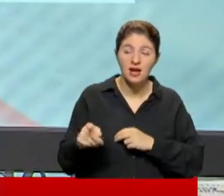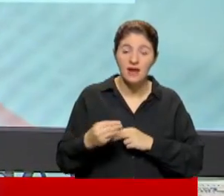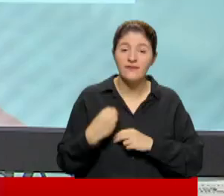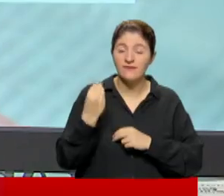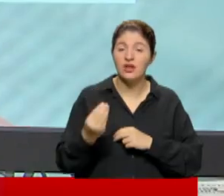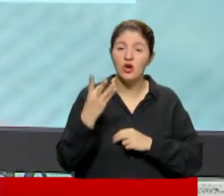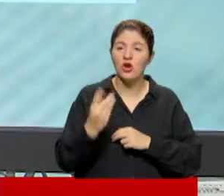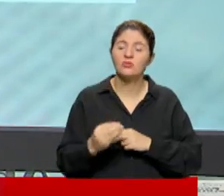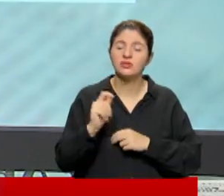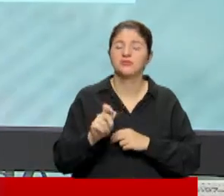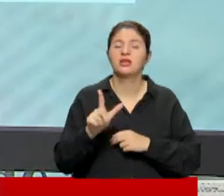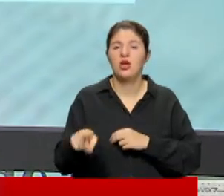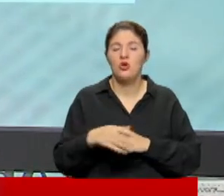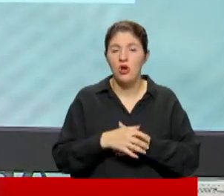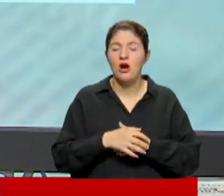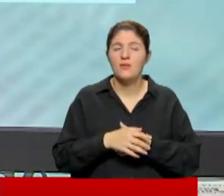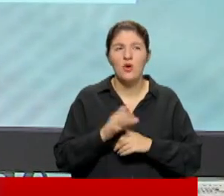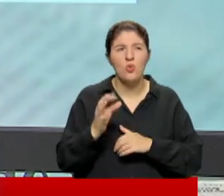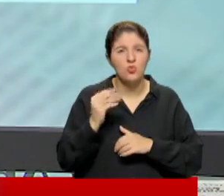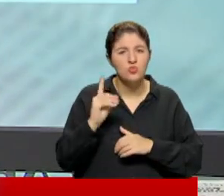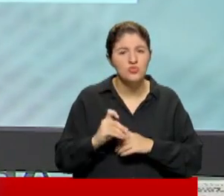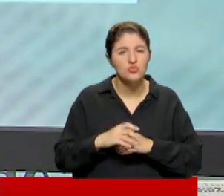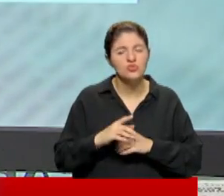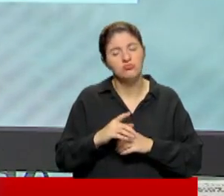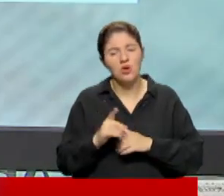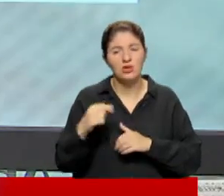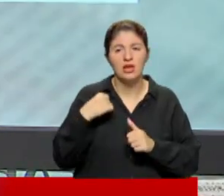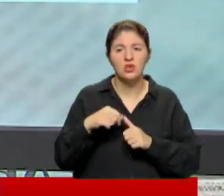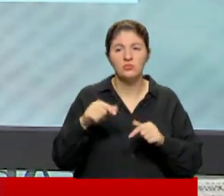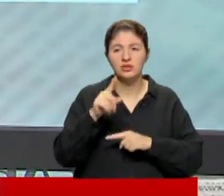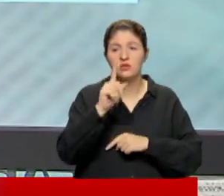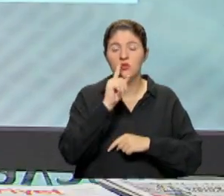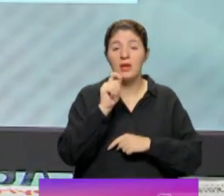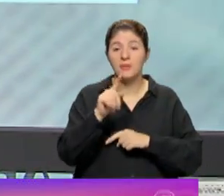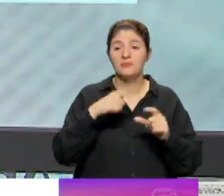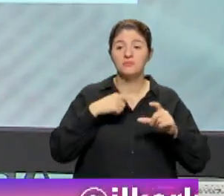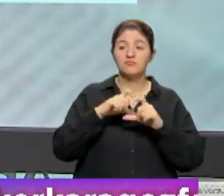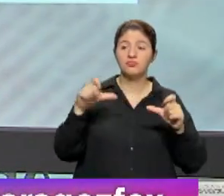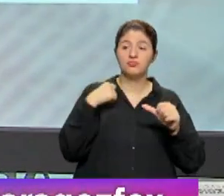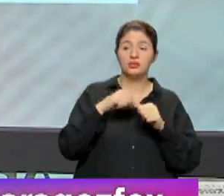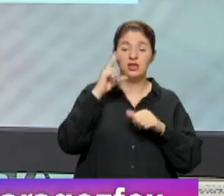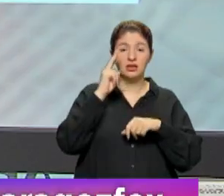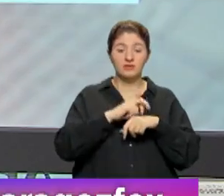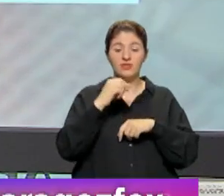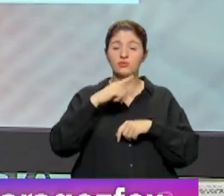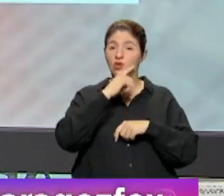verilmesi yapılması gerekiyor ama öyle olur mu onu yine buradan sizlere sorayım başlığımızı bir kez daha hatırlatayım zor geliyor ilk